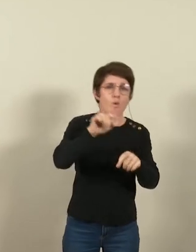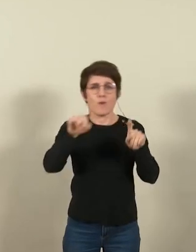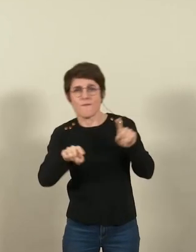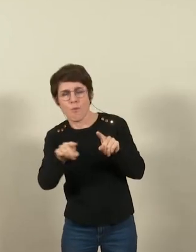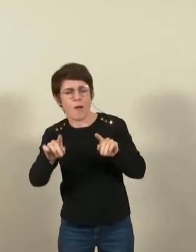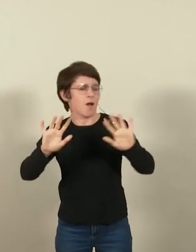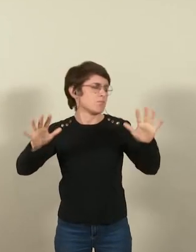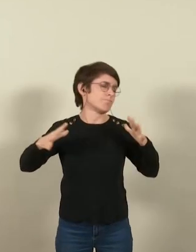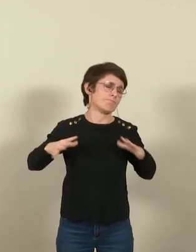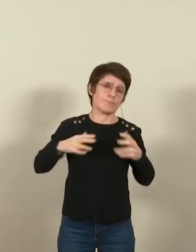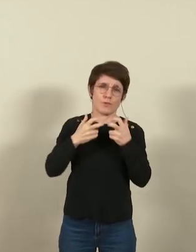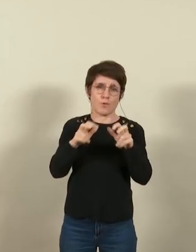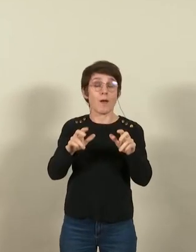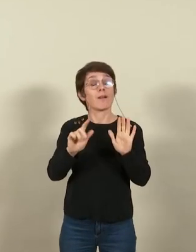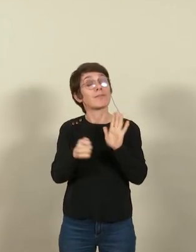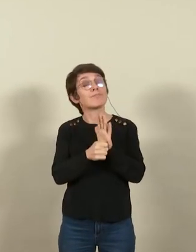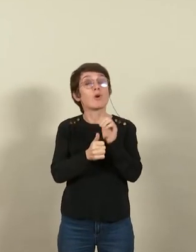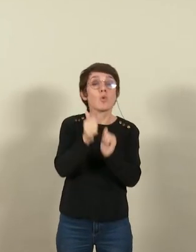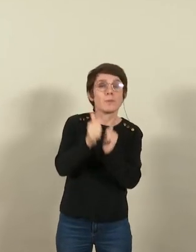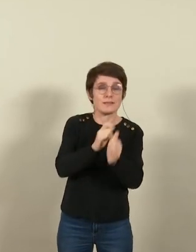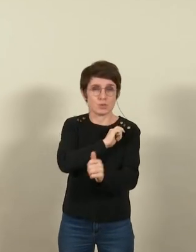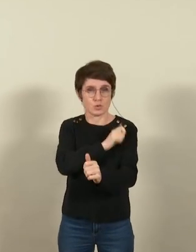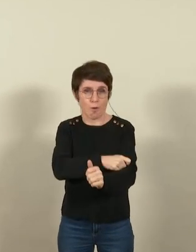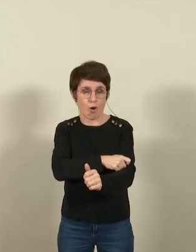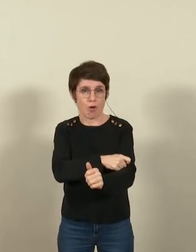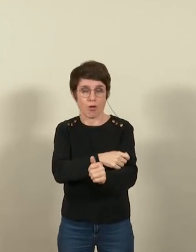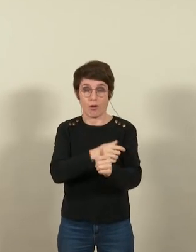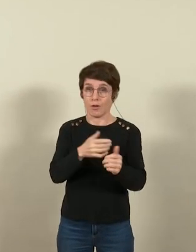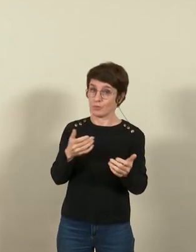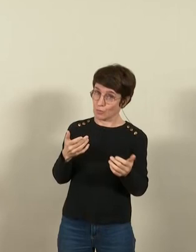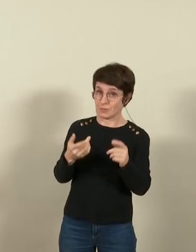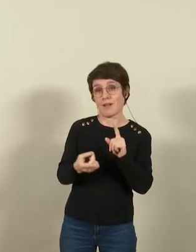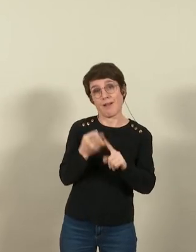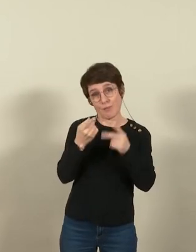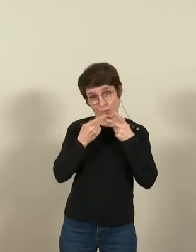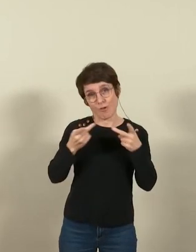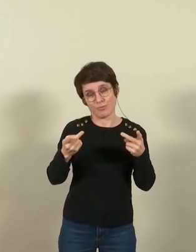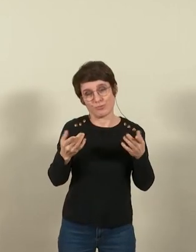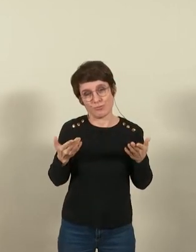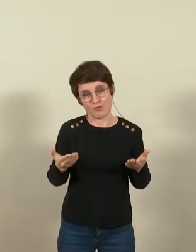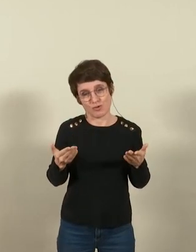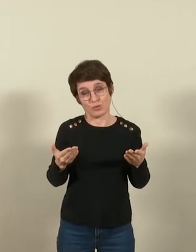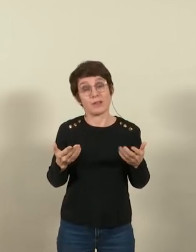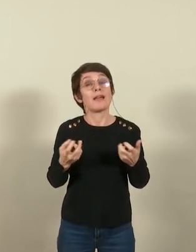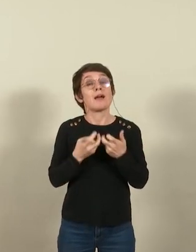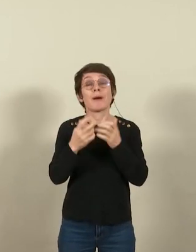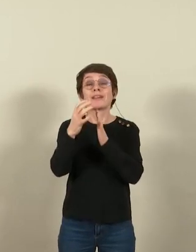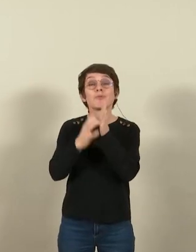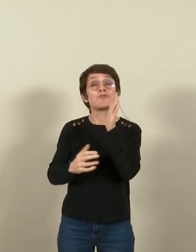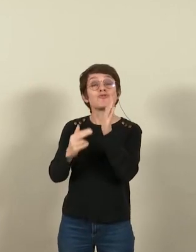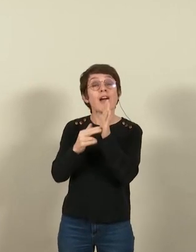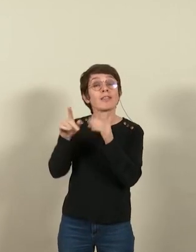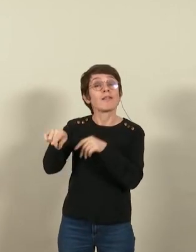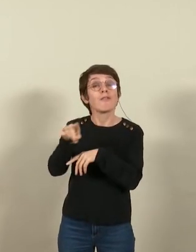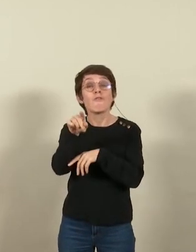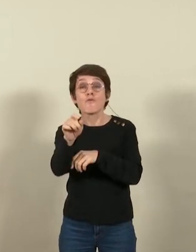compétition sportive je vais y arriver et donc pour le coup ça me paraît quand même important de le rappeler ici aujourd'hui notamment la charte dont vous avez parlé elle va